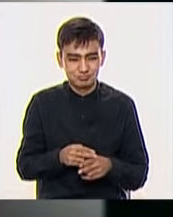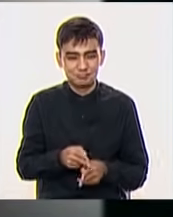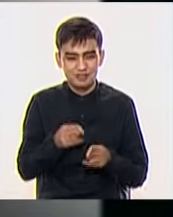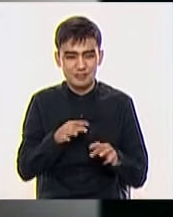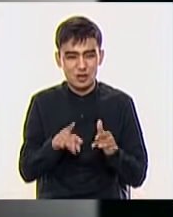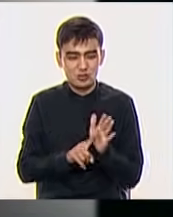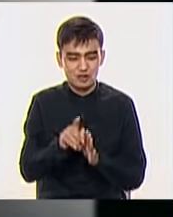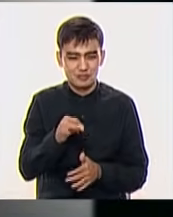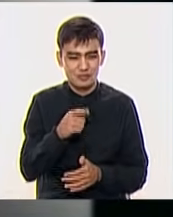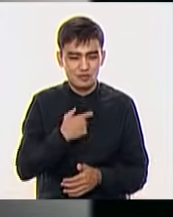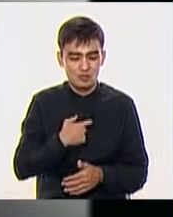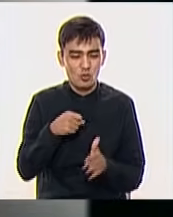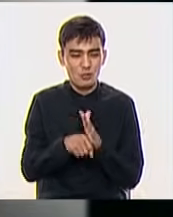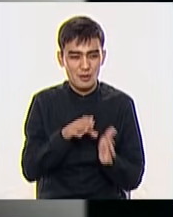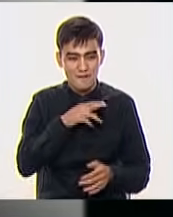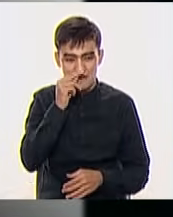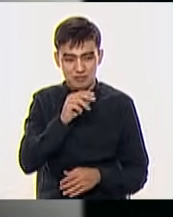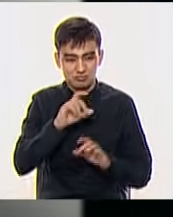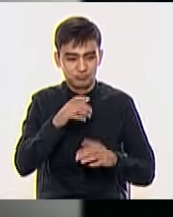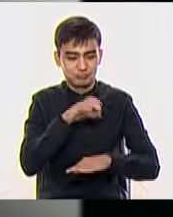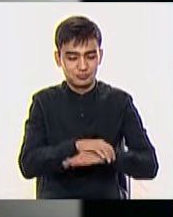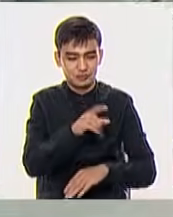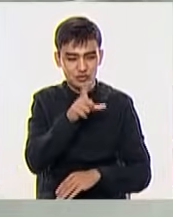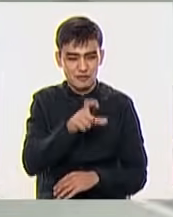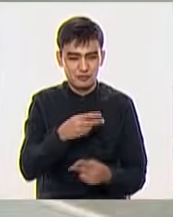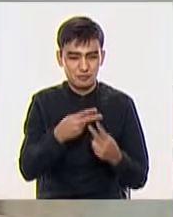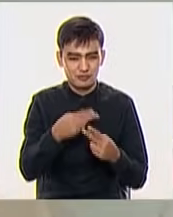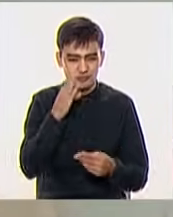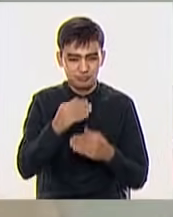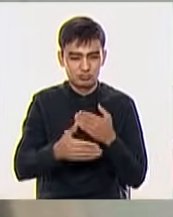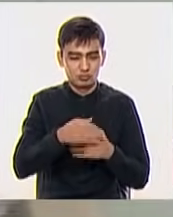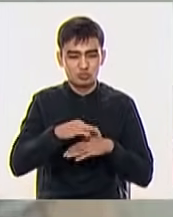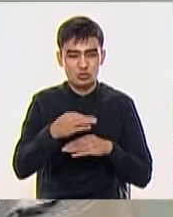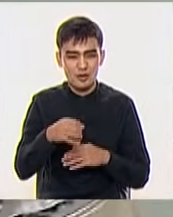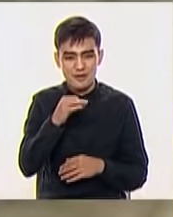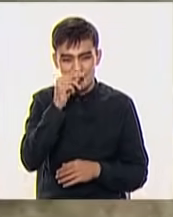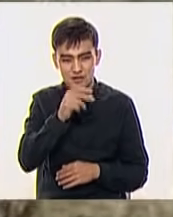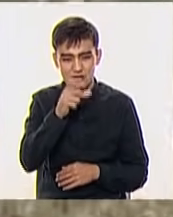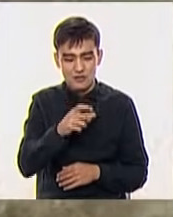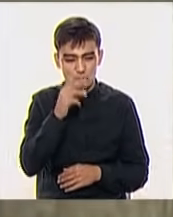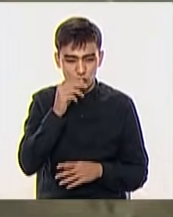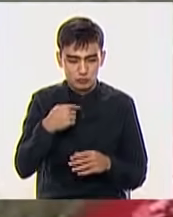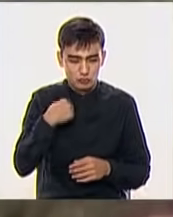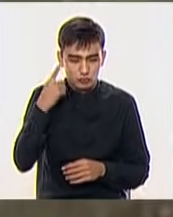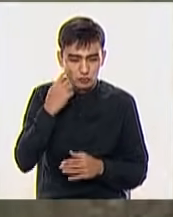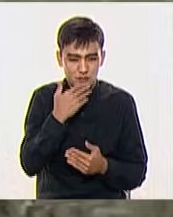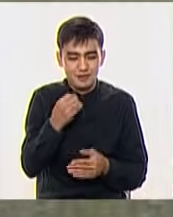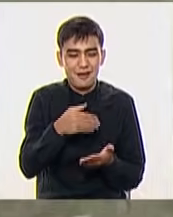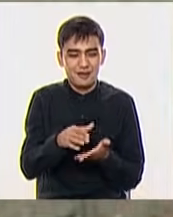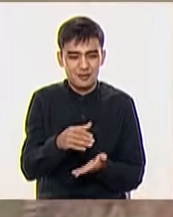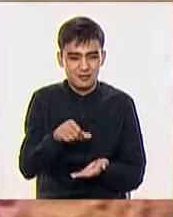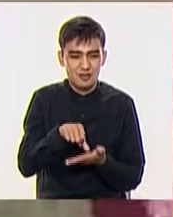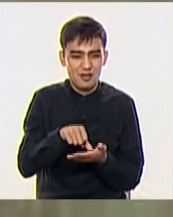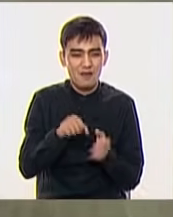доведении до самоубийства. Если вина будет доказана, задержанному грозит суровое наказание. Виновным мужчина себя не считает и отказался